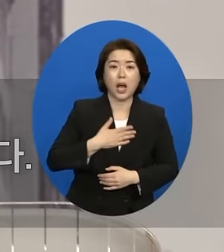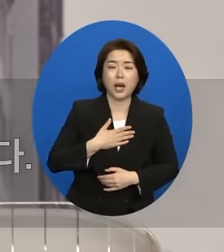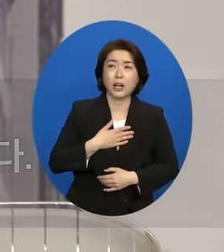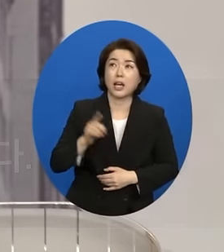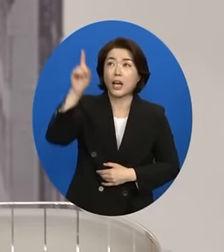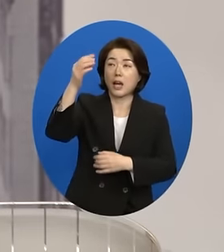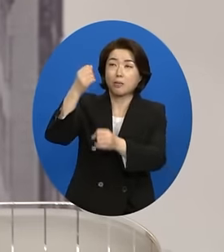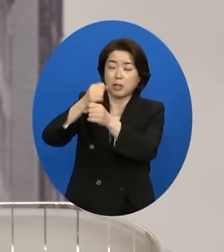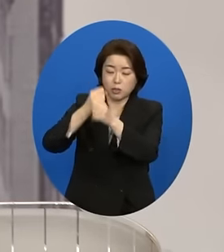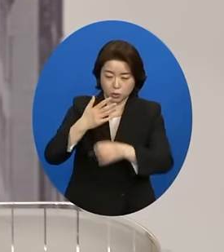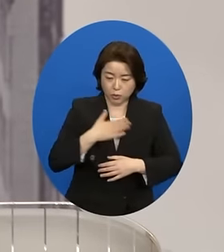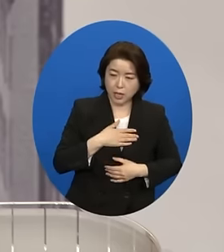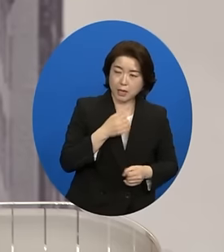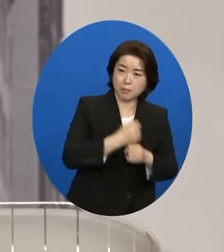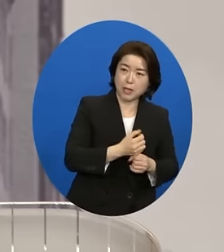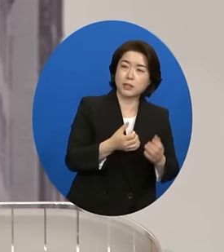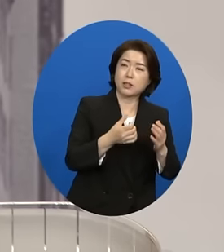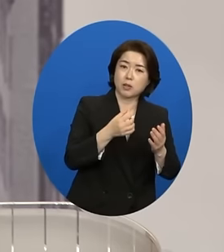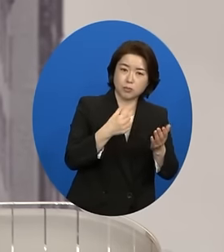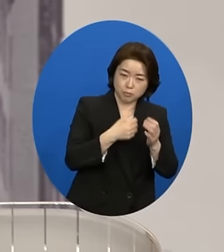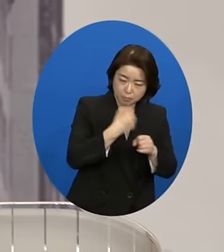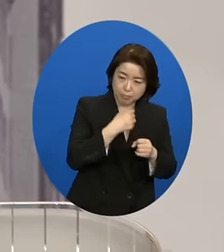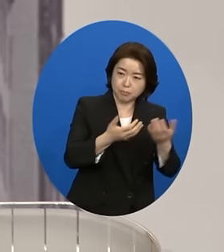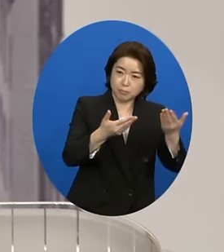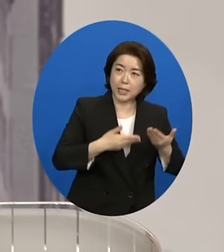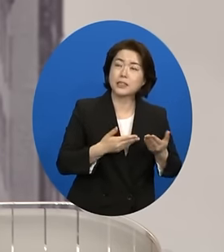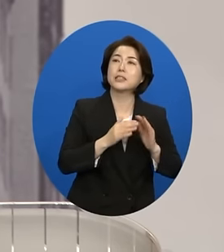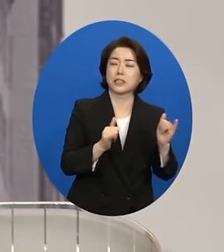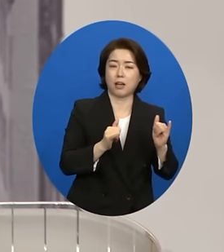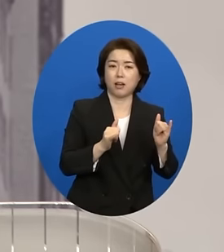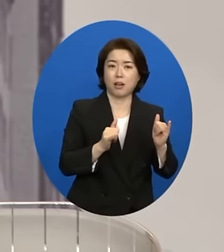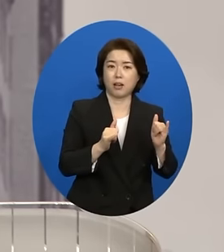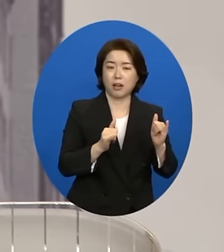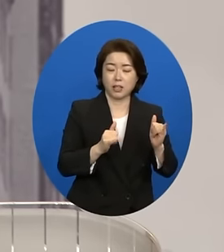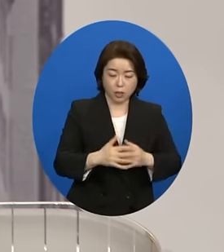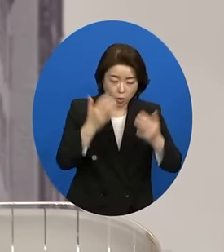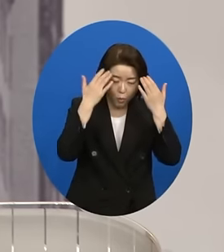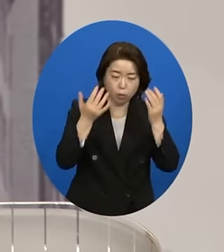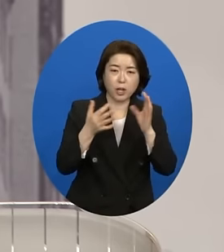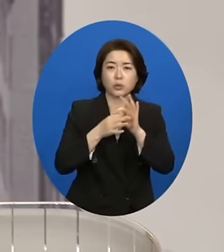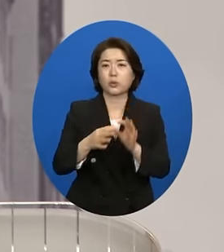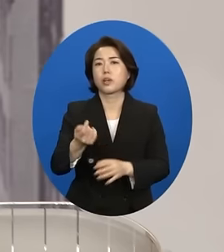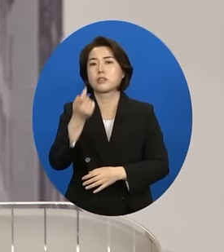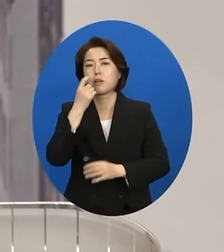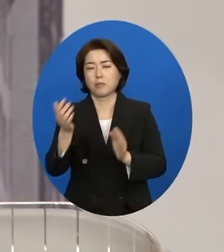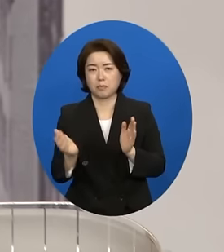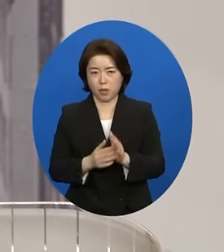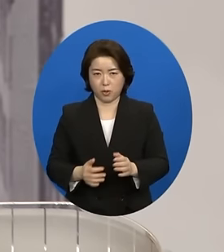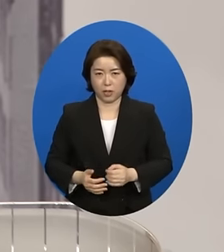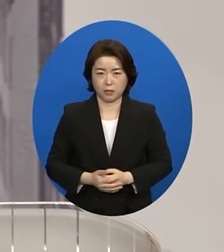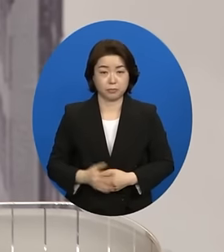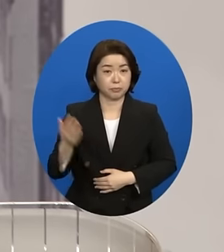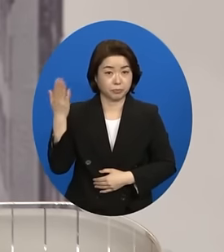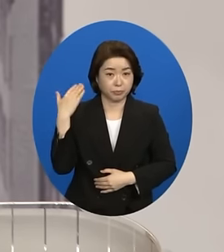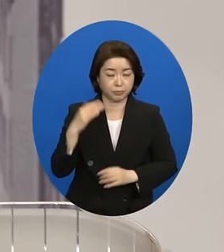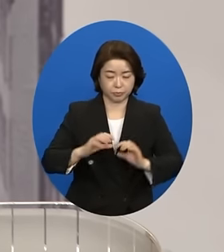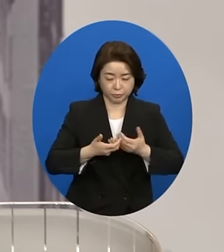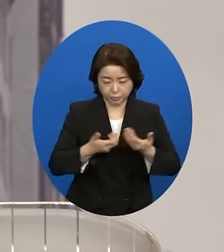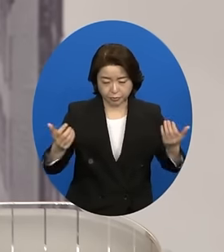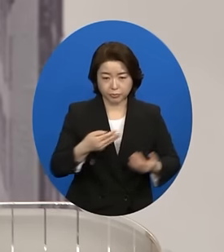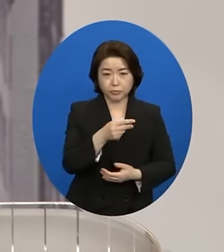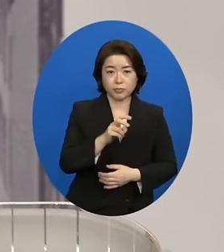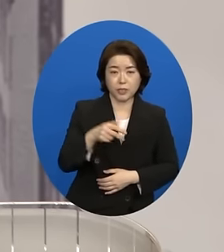피조물이구나. 그거를 고난을 통해서 배웠다는 것이죠. 얼마 전에 돌아가신 팀 켈러 목사님, 너무나 귀한